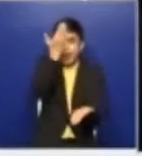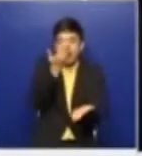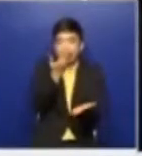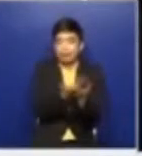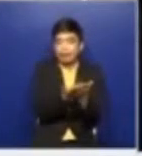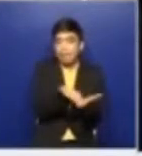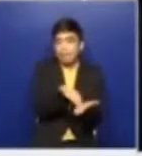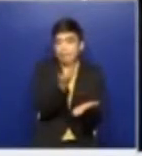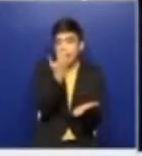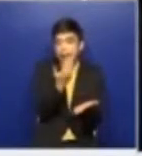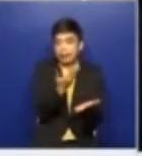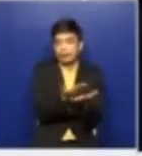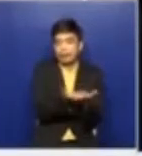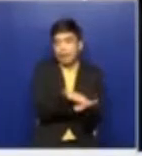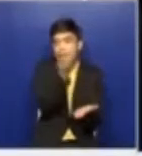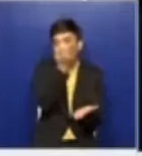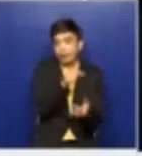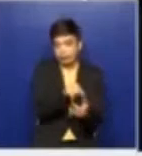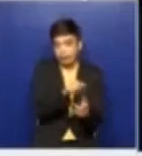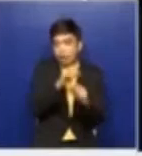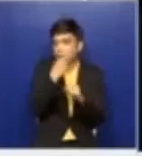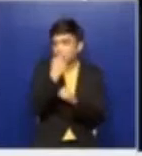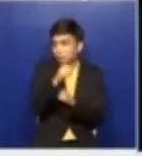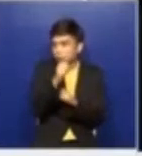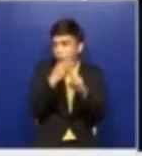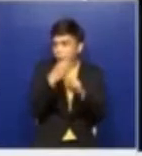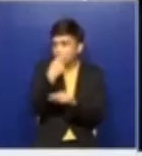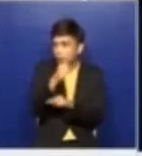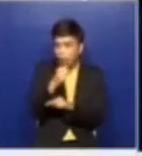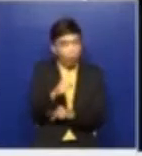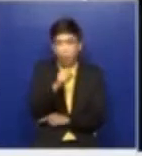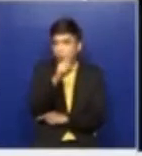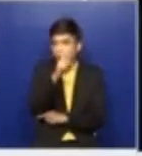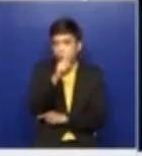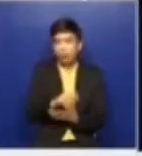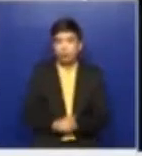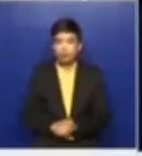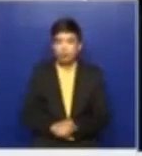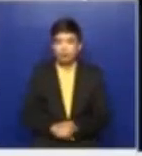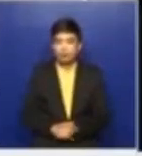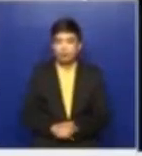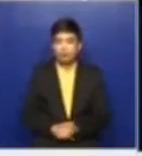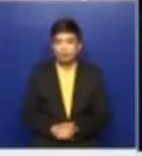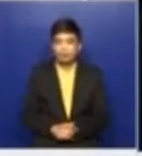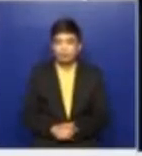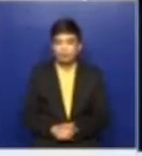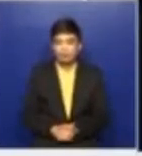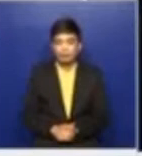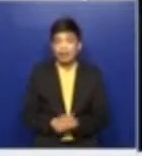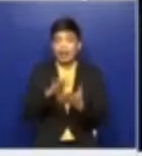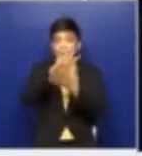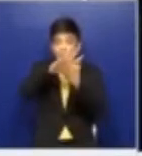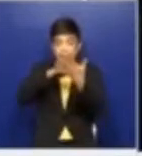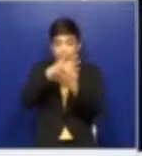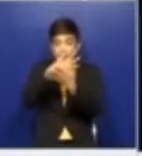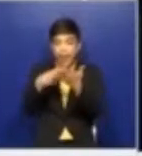าย10เท่าตัวในทศวรรษที่ผ่านมาท่านประธานคะในส่วนของระบบการผังเมืองของกรุงเ